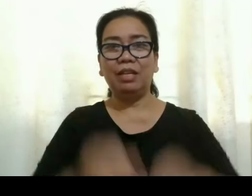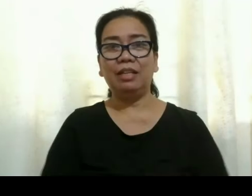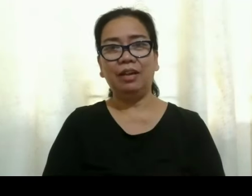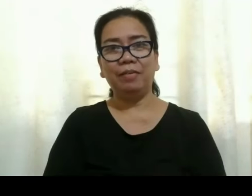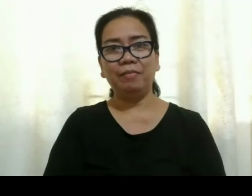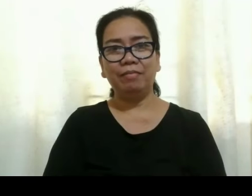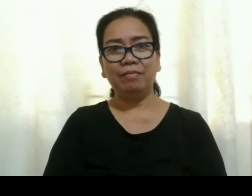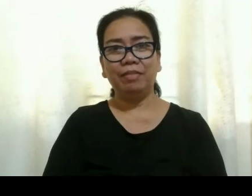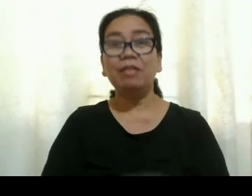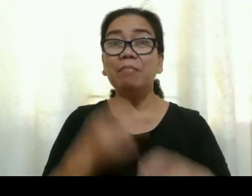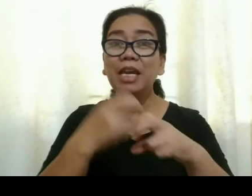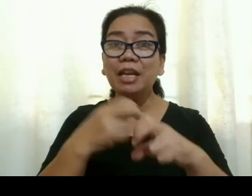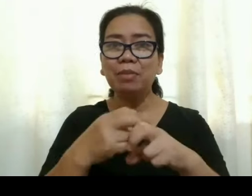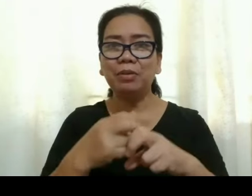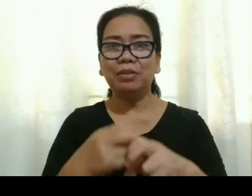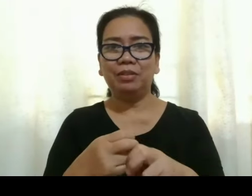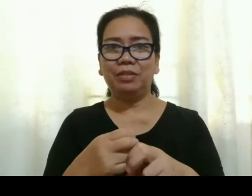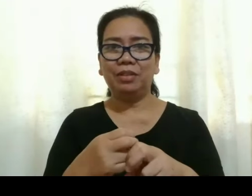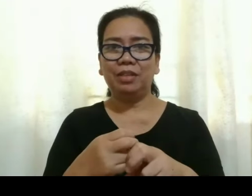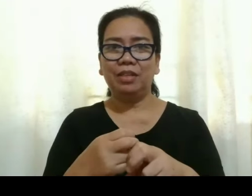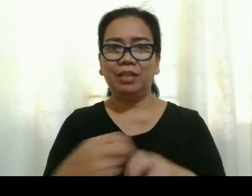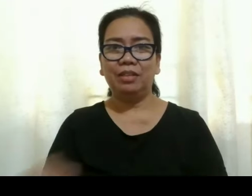Kahit sino pang presidente. Mahirap yun.